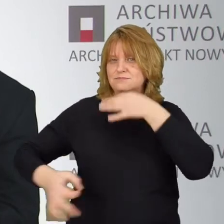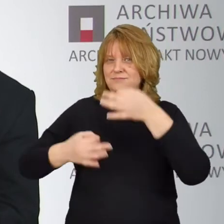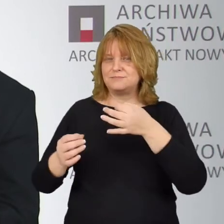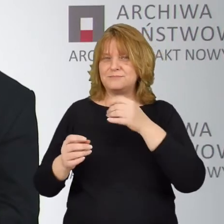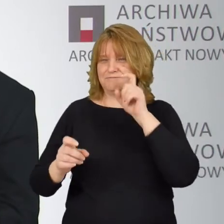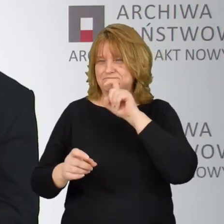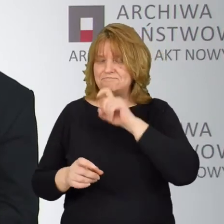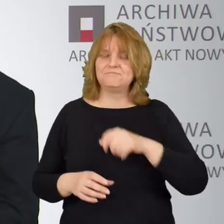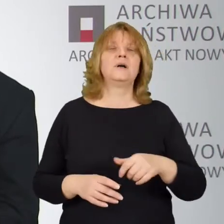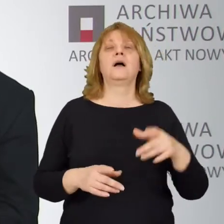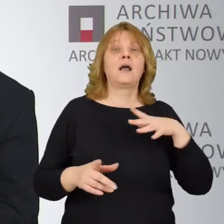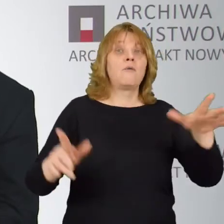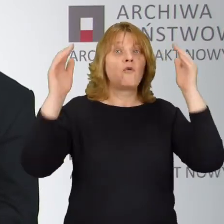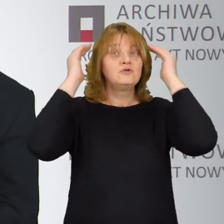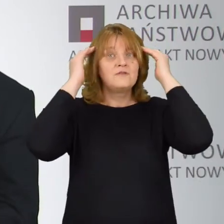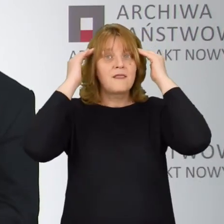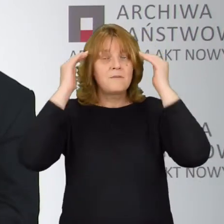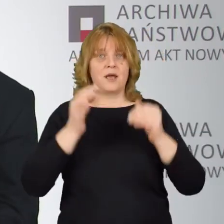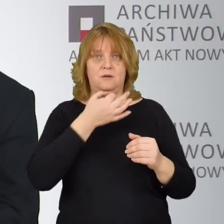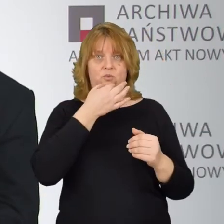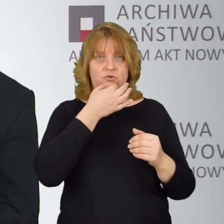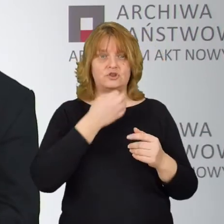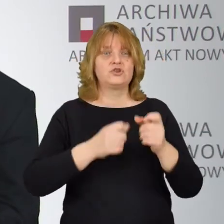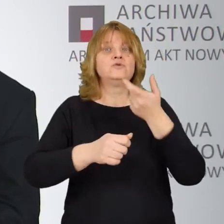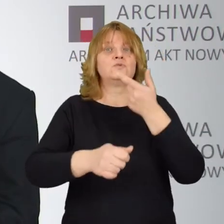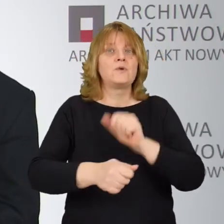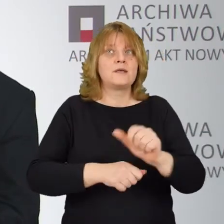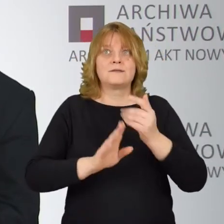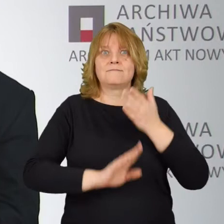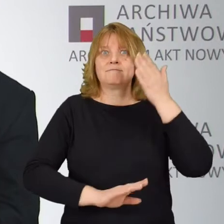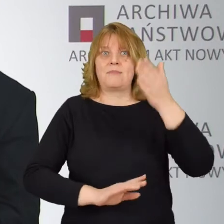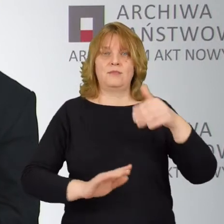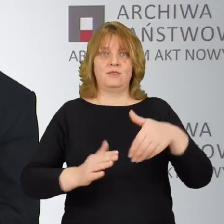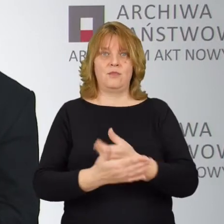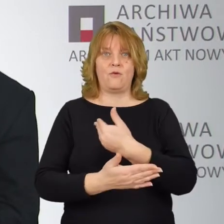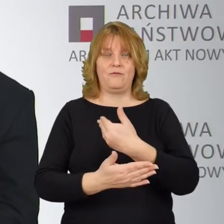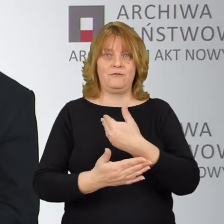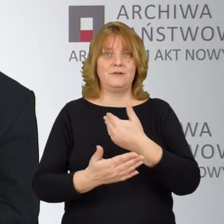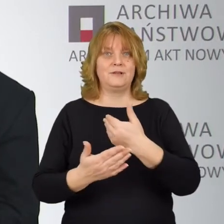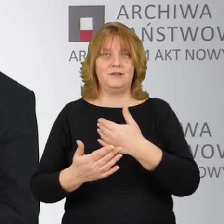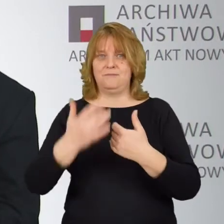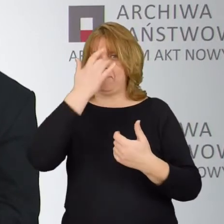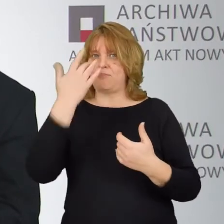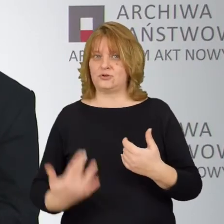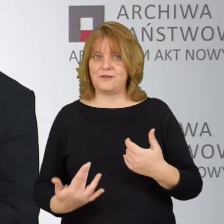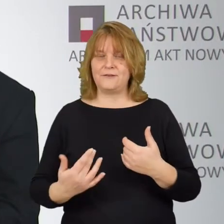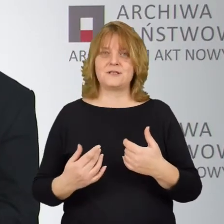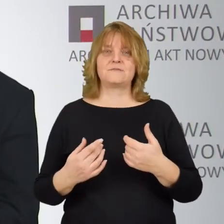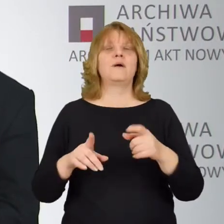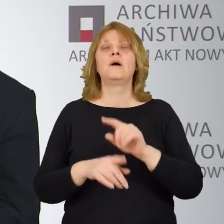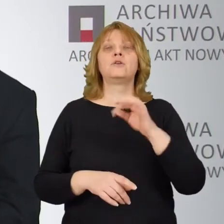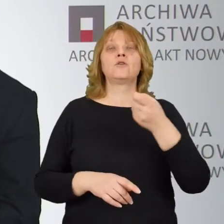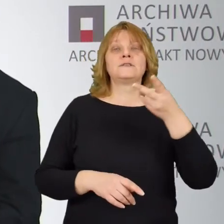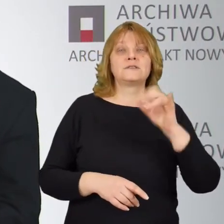i uświadamianie ich, czym grozi ta nowa postać nowego bolszewizmu, zarówno trockizmu, jak